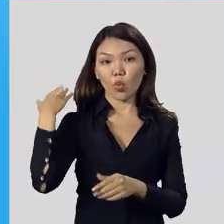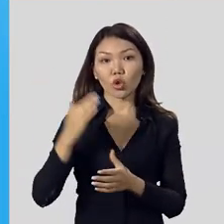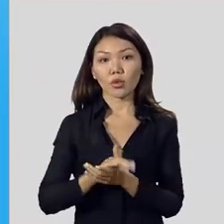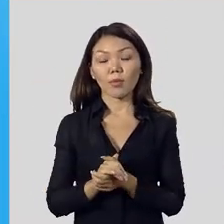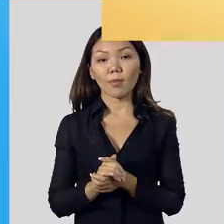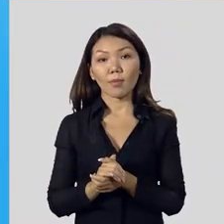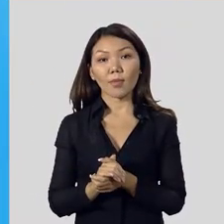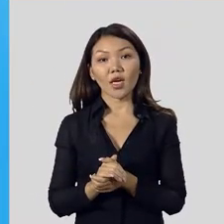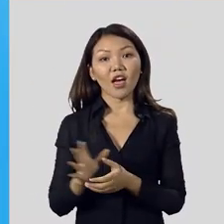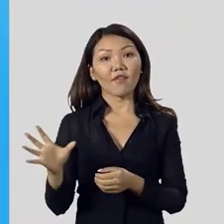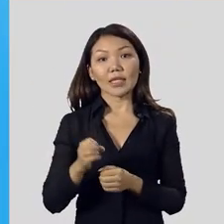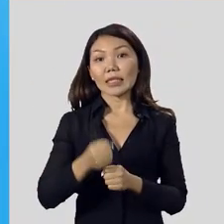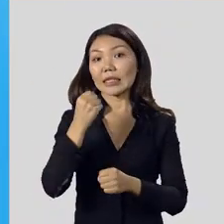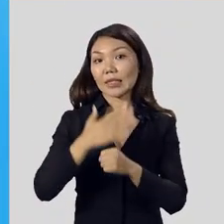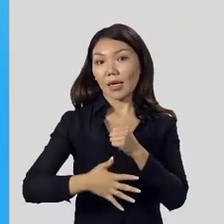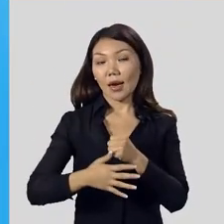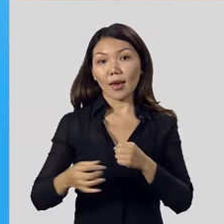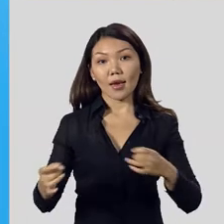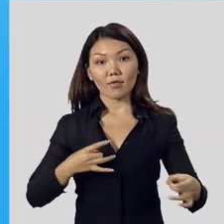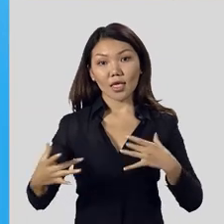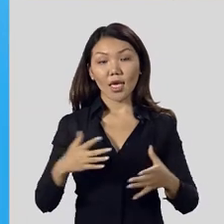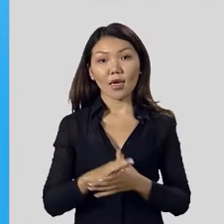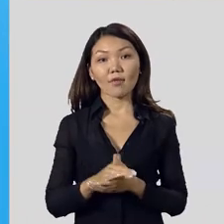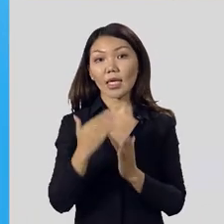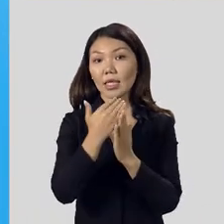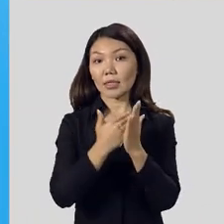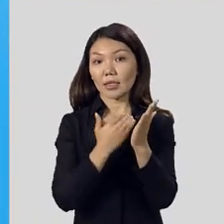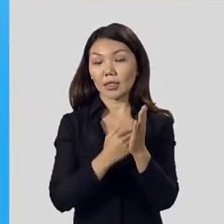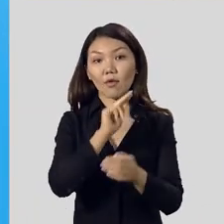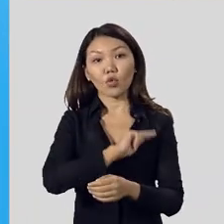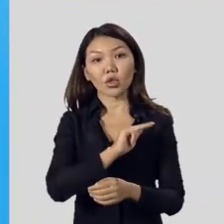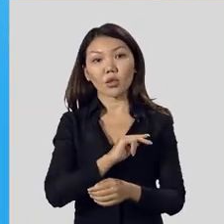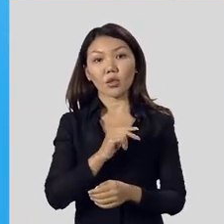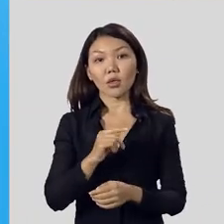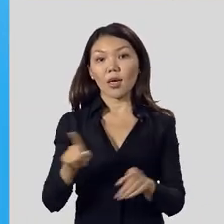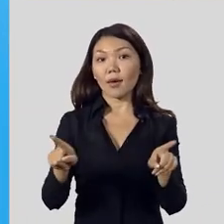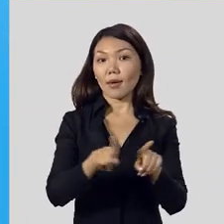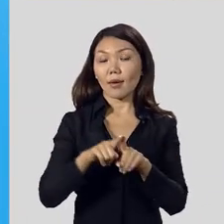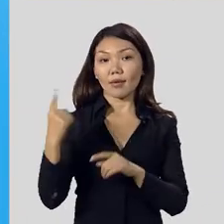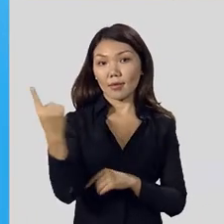вся центральная нервная система функционирует как единое целое.